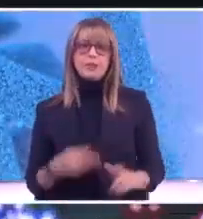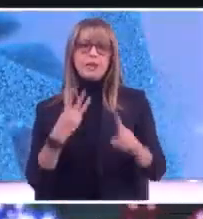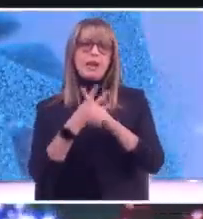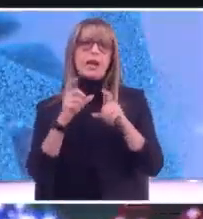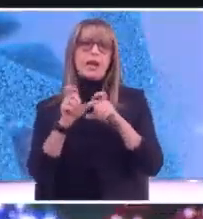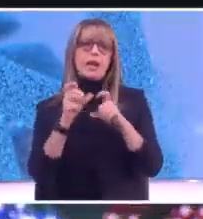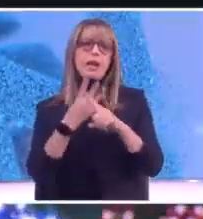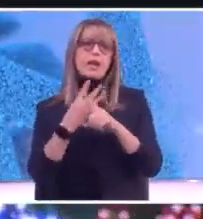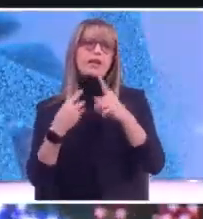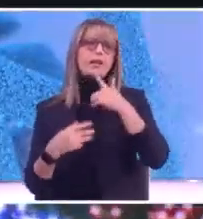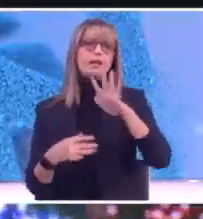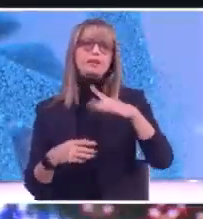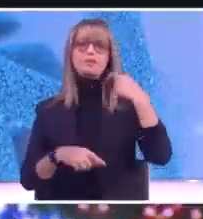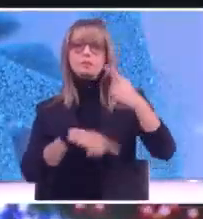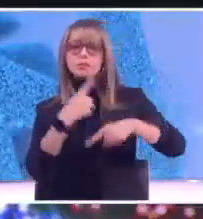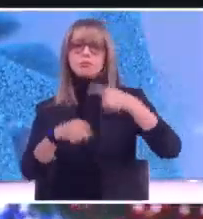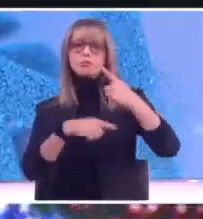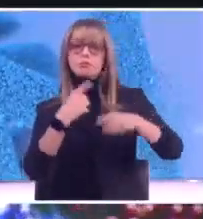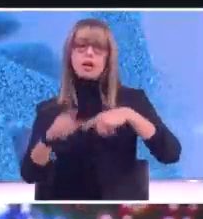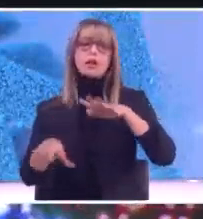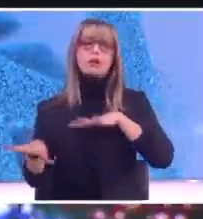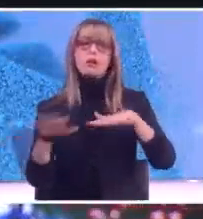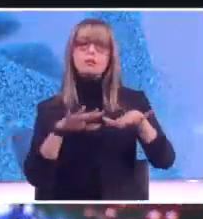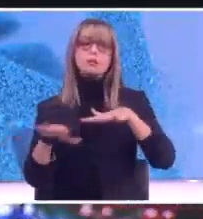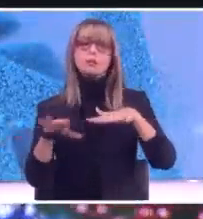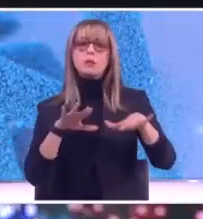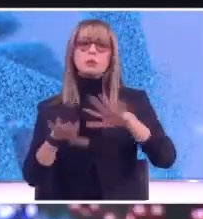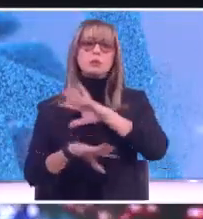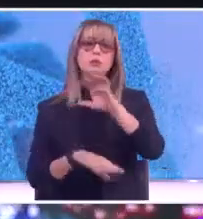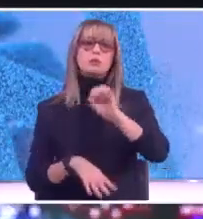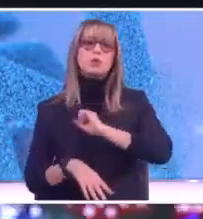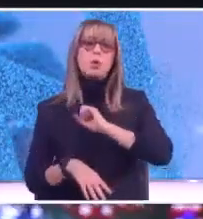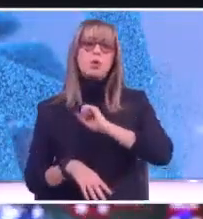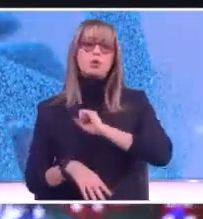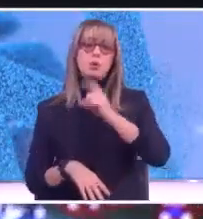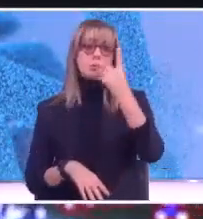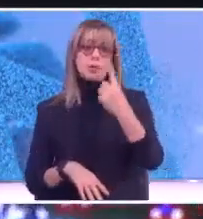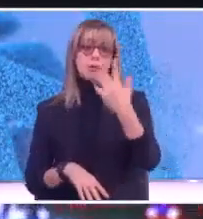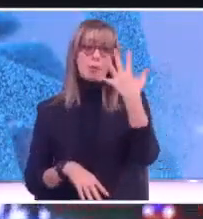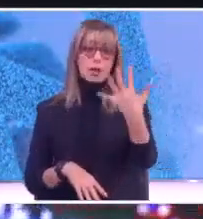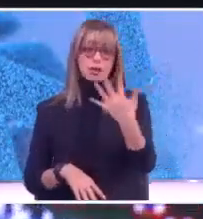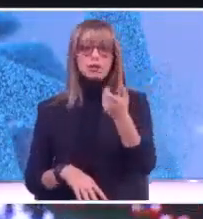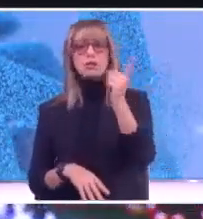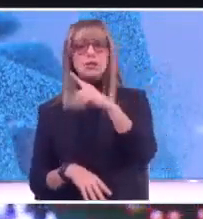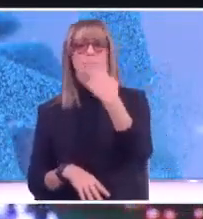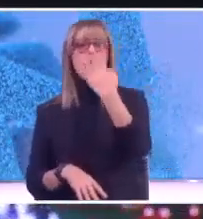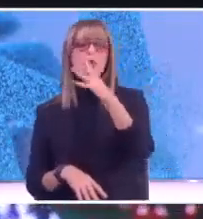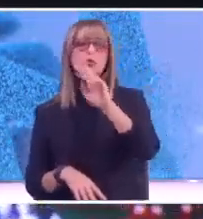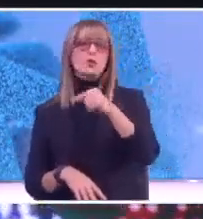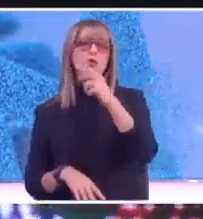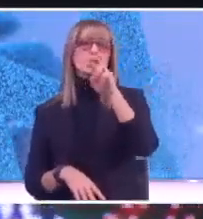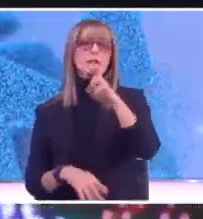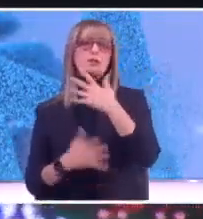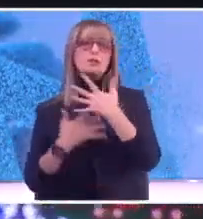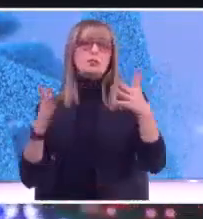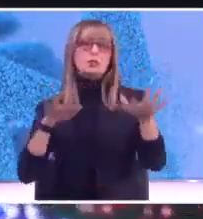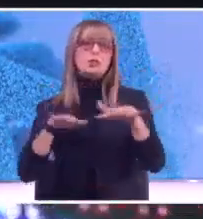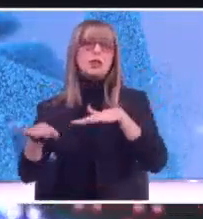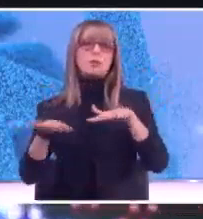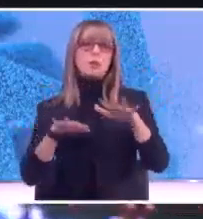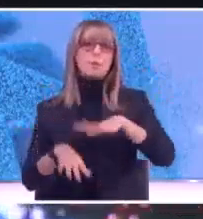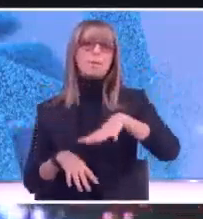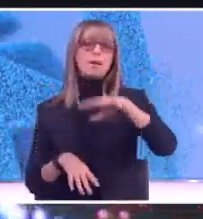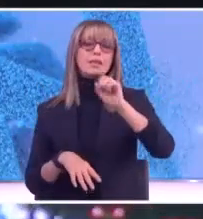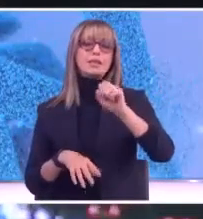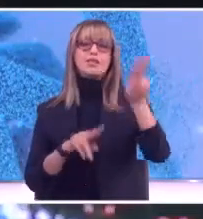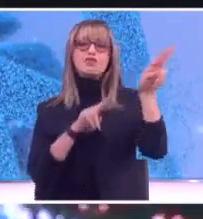Ege Denizi'nde ard arda meydana gelen depremler endişeye neden oldu. Biri 5, diğeri 4,8 büyüklüğündeki